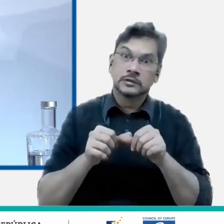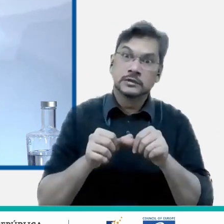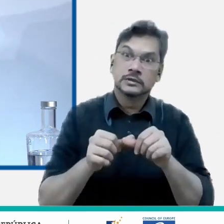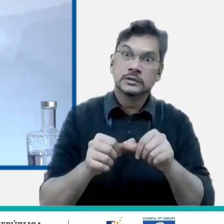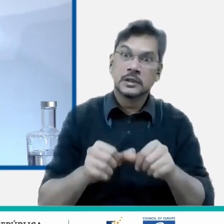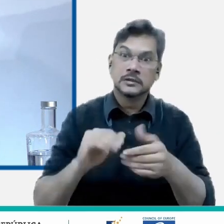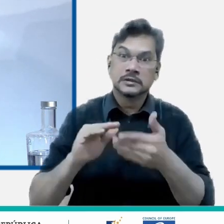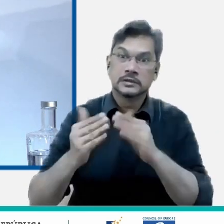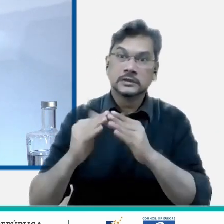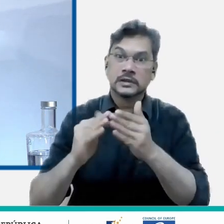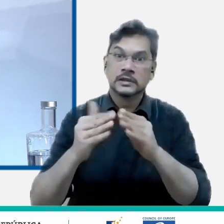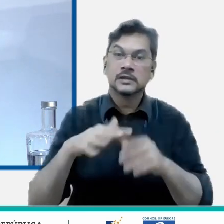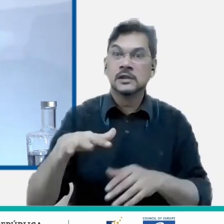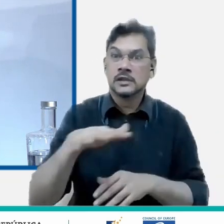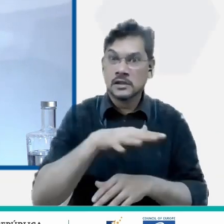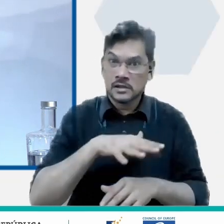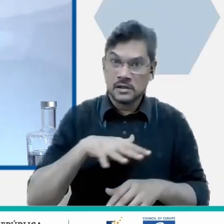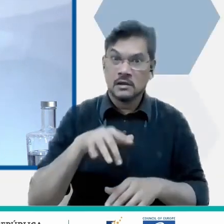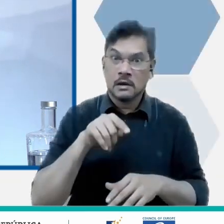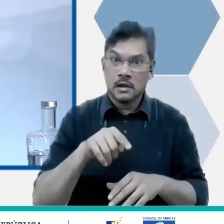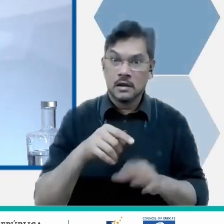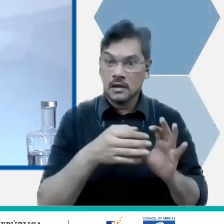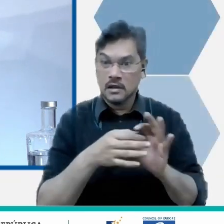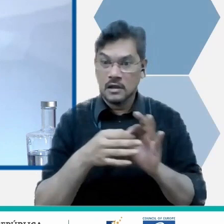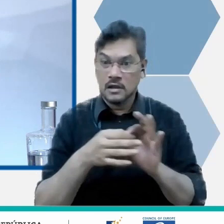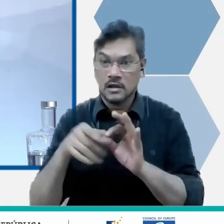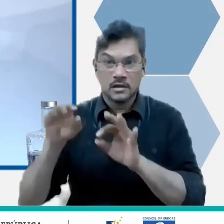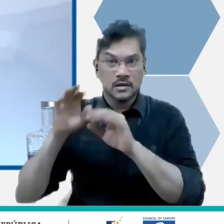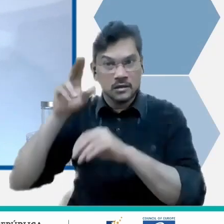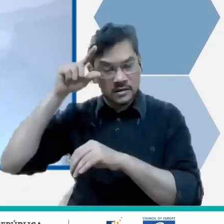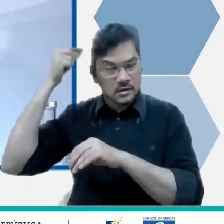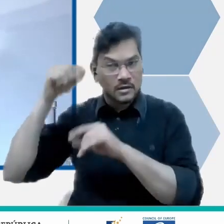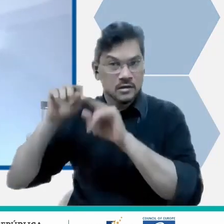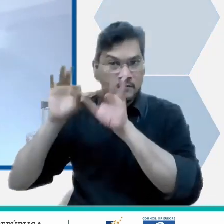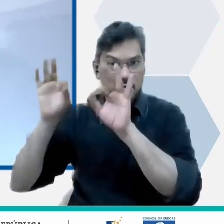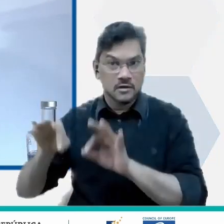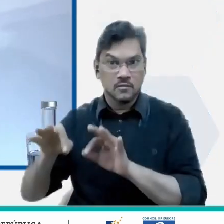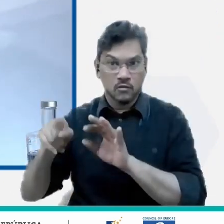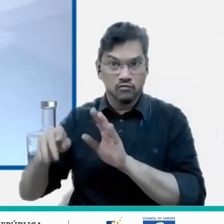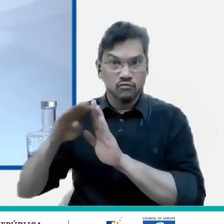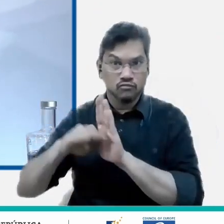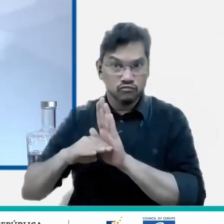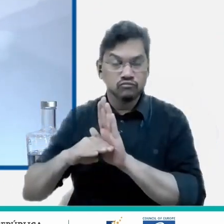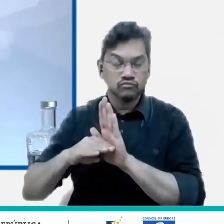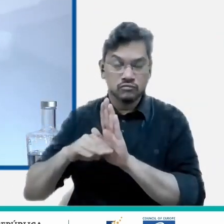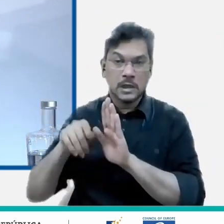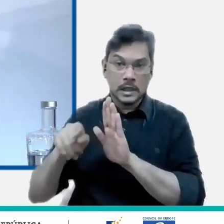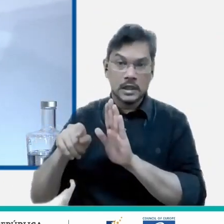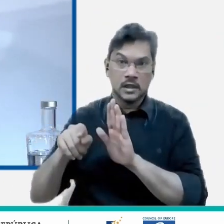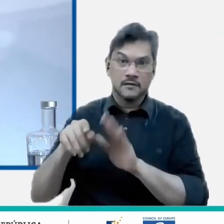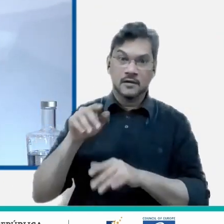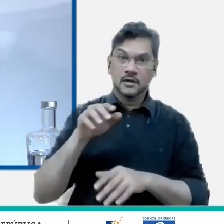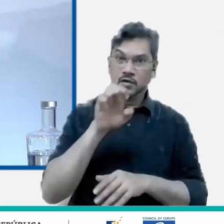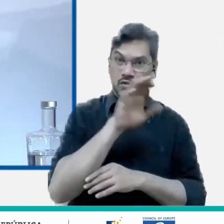стоит работа интересная, чтобы выработать нам и план второго этапа, реализовать дорожную карту и увязать его